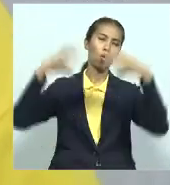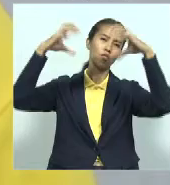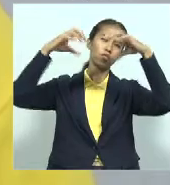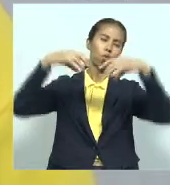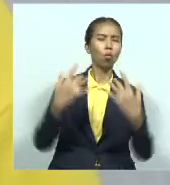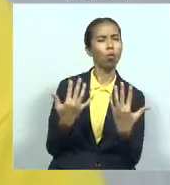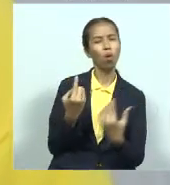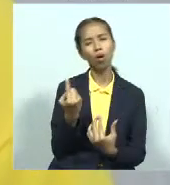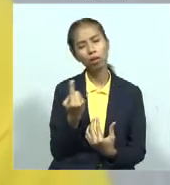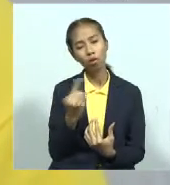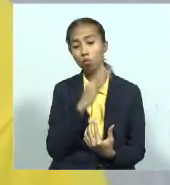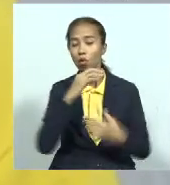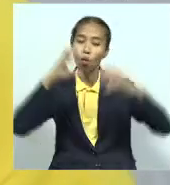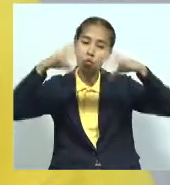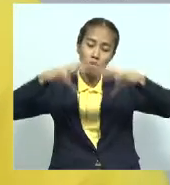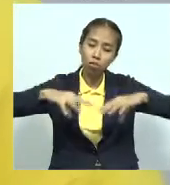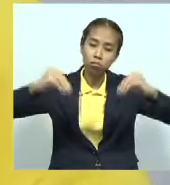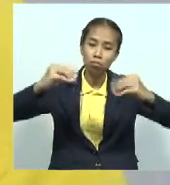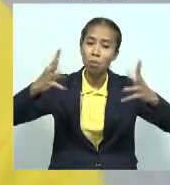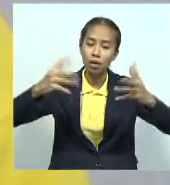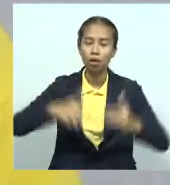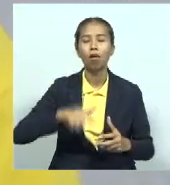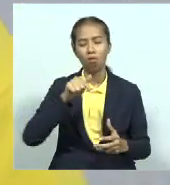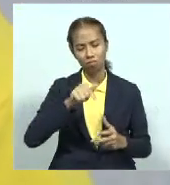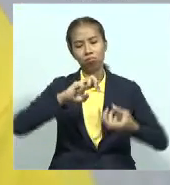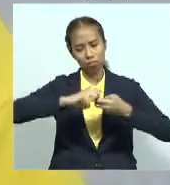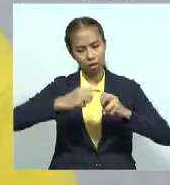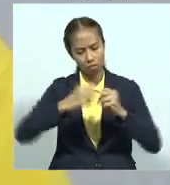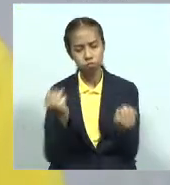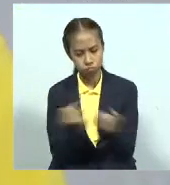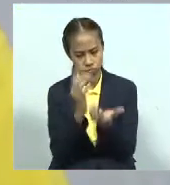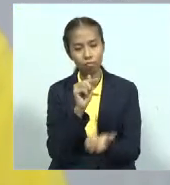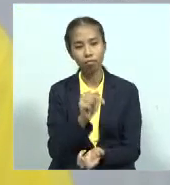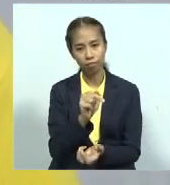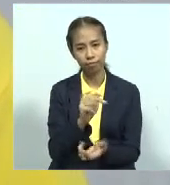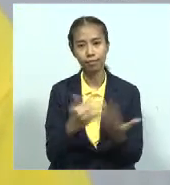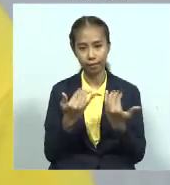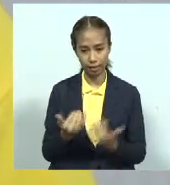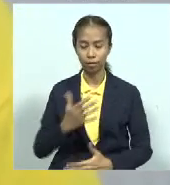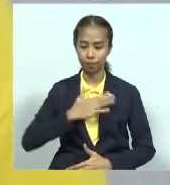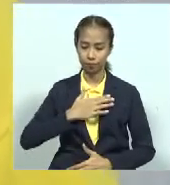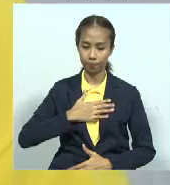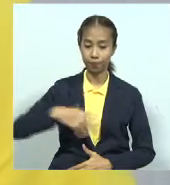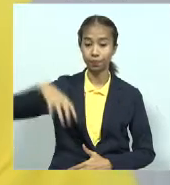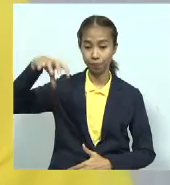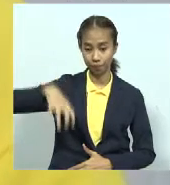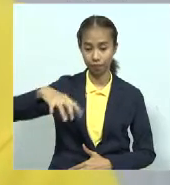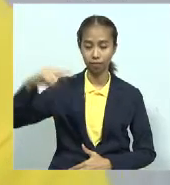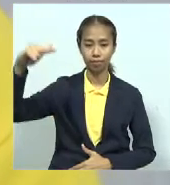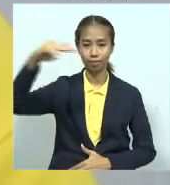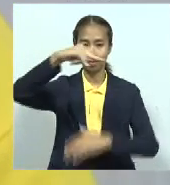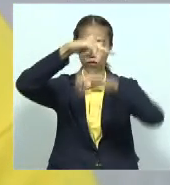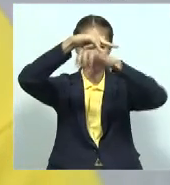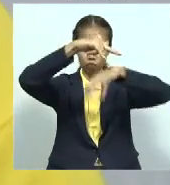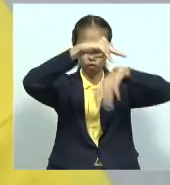นี่ยถ้าฝนไม่ตกเลยเนี่ยเขามีปัญหาแน่ๆ เกิดผลกระทบแน่ๆนะฮะกรมฝนหลวงและการเกษตรก็